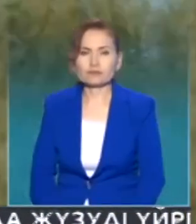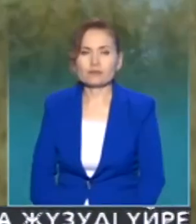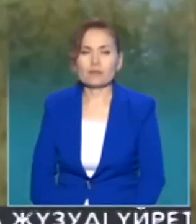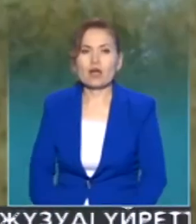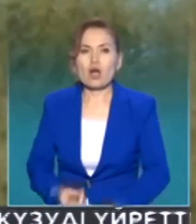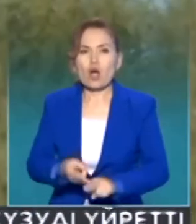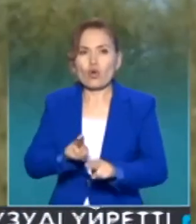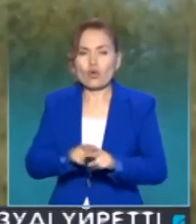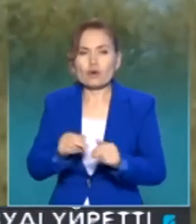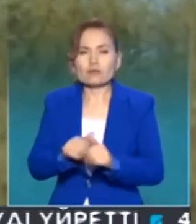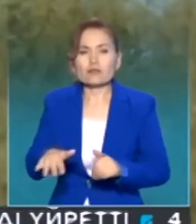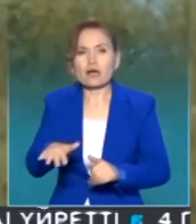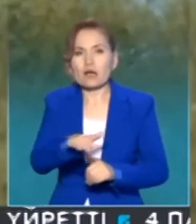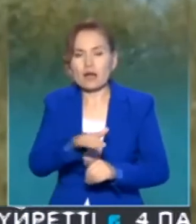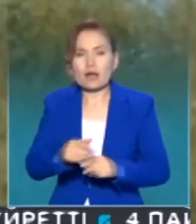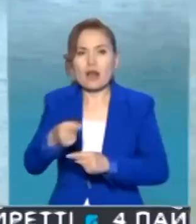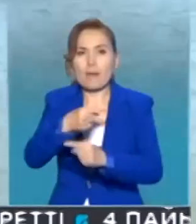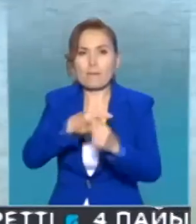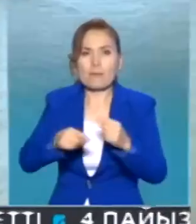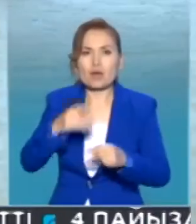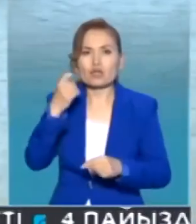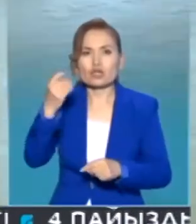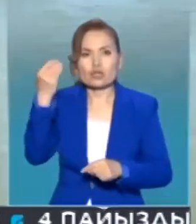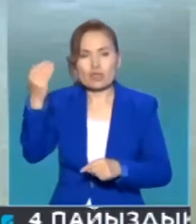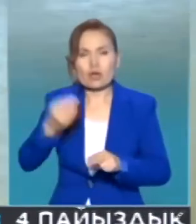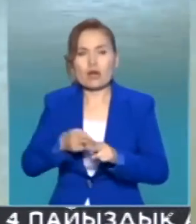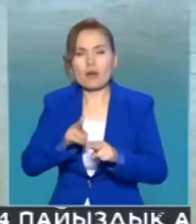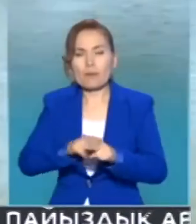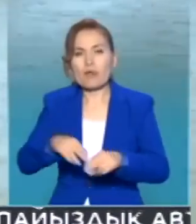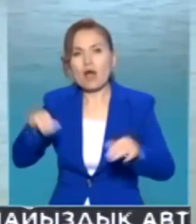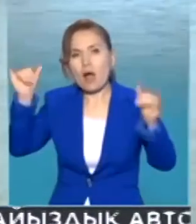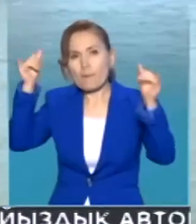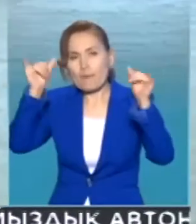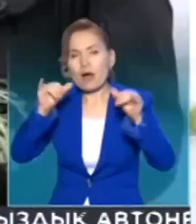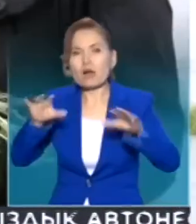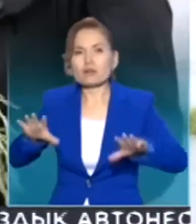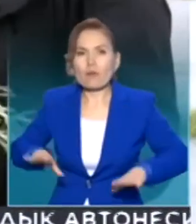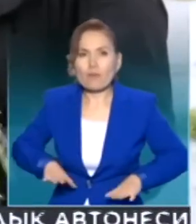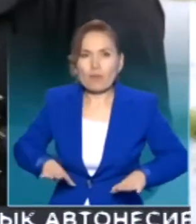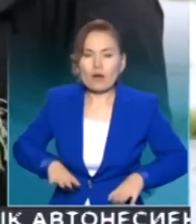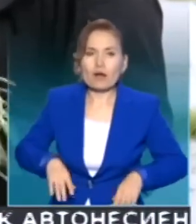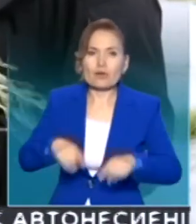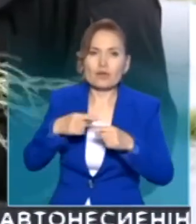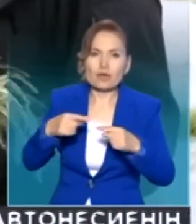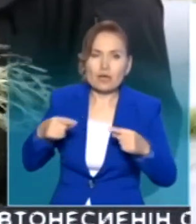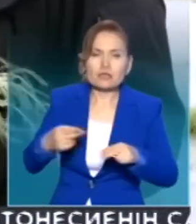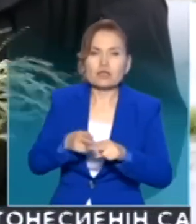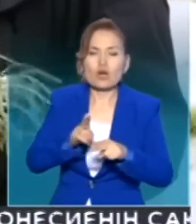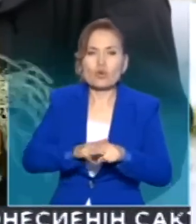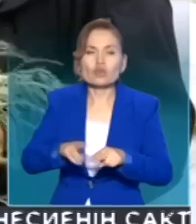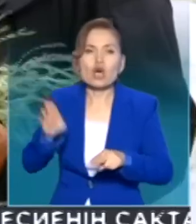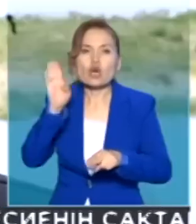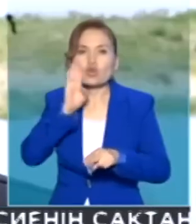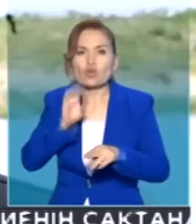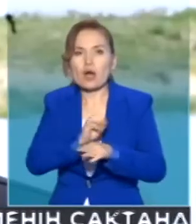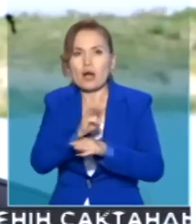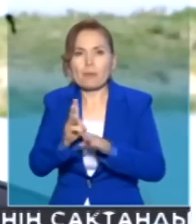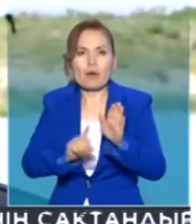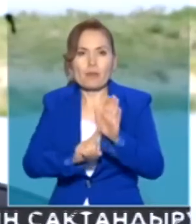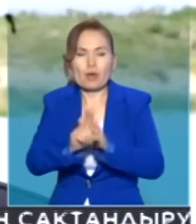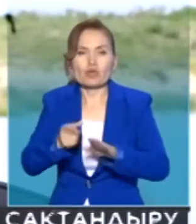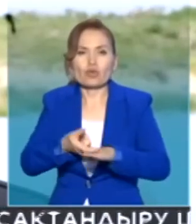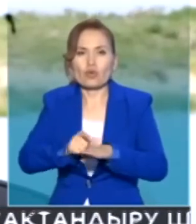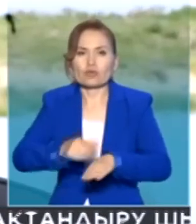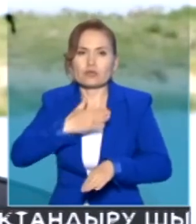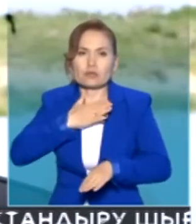Осы маңда ата кәсіпті түлеткен шаруалар бұған дейін малға амалдың жоғынан ащы су беріп келген. Жаңа ұңғымаға малшылар